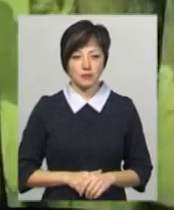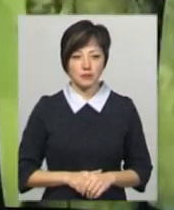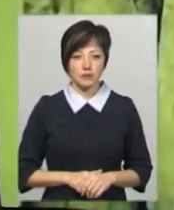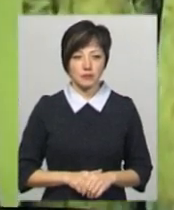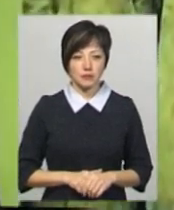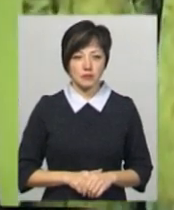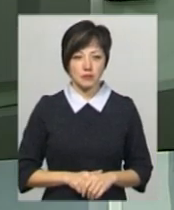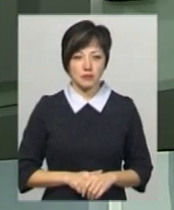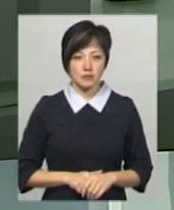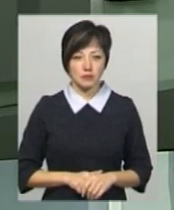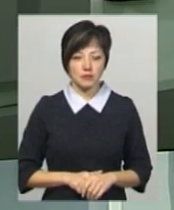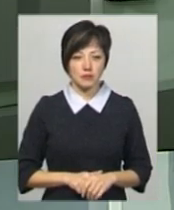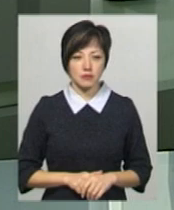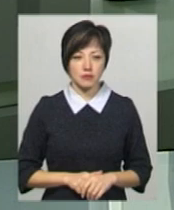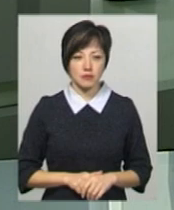Центр.